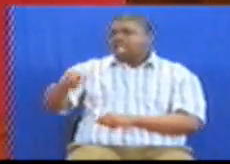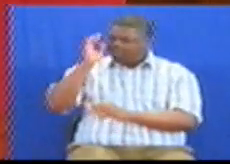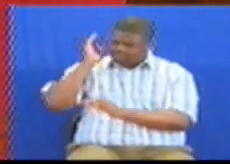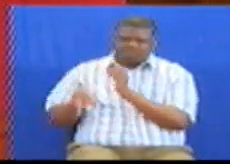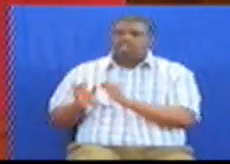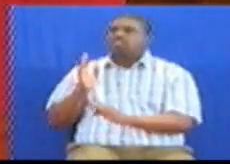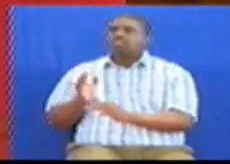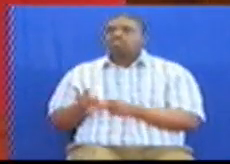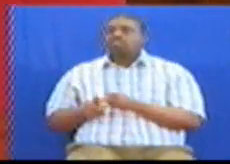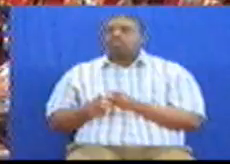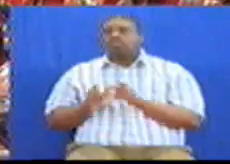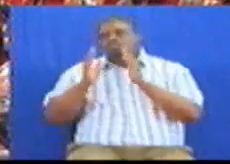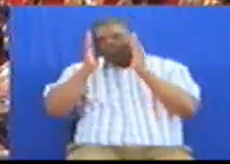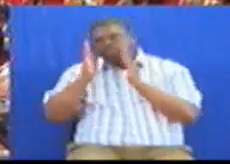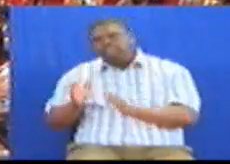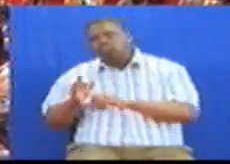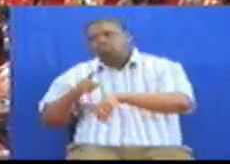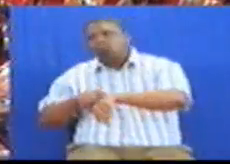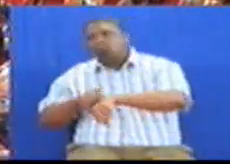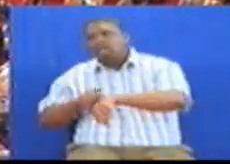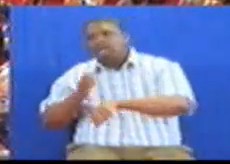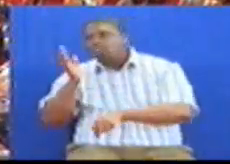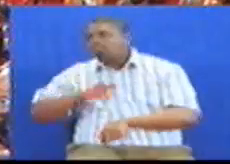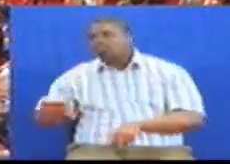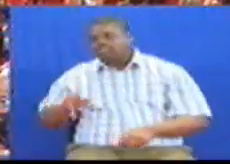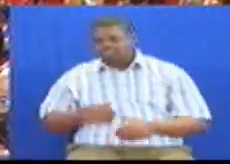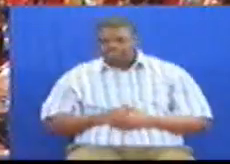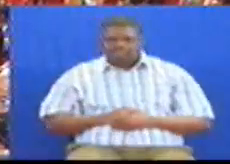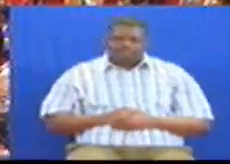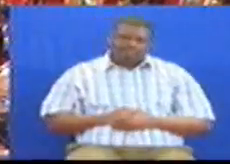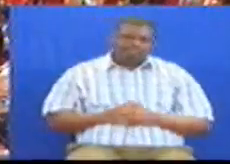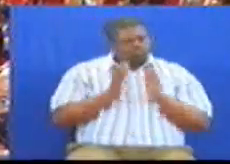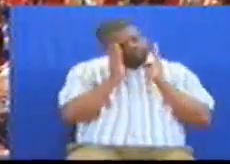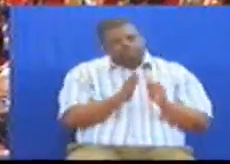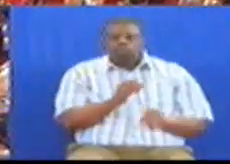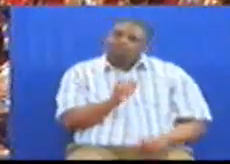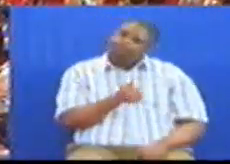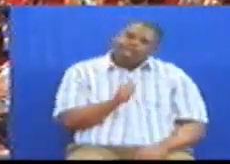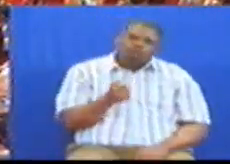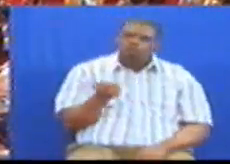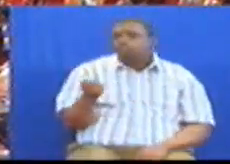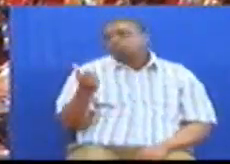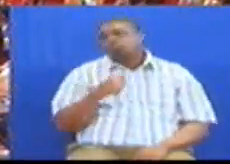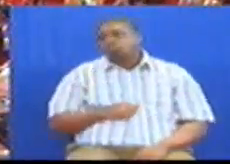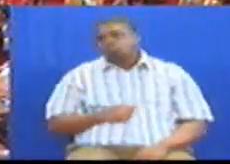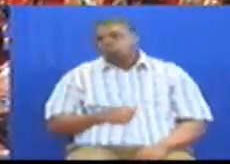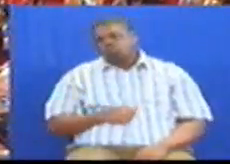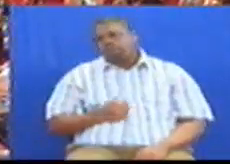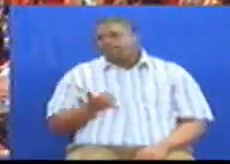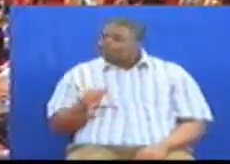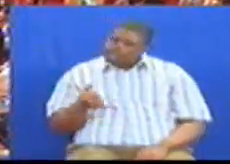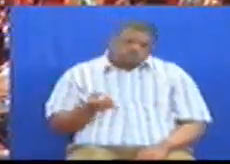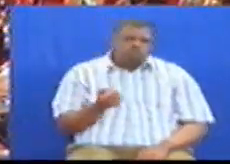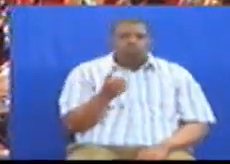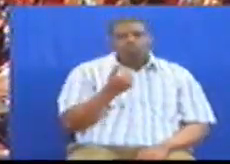Mheshimiwa Kesi, muda wako umekwisha. Asante. Mheshimiwa. Bado kidogo, nimalize tena sehemu moja. Kwa hiyo mnazungumza